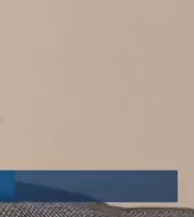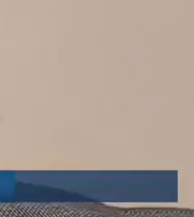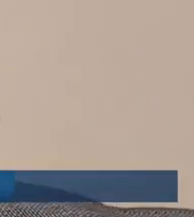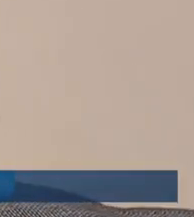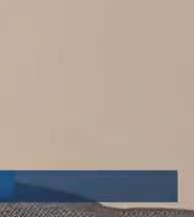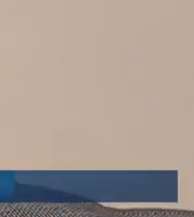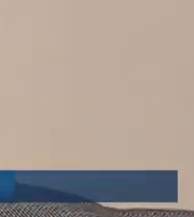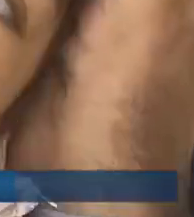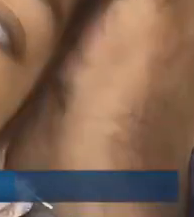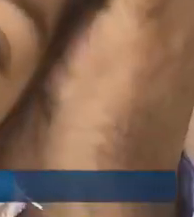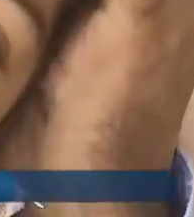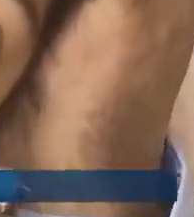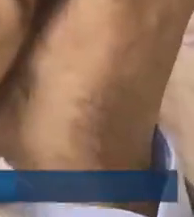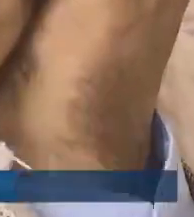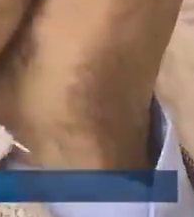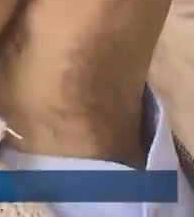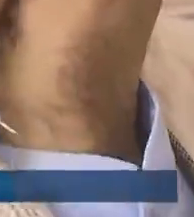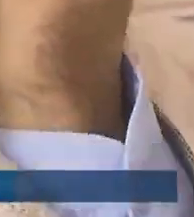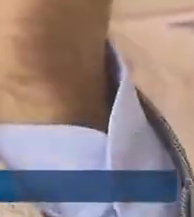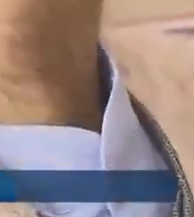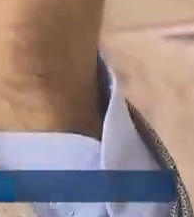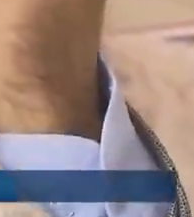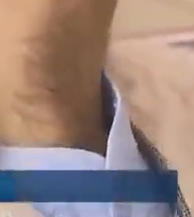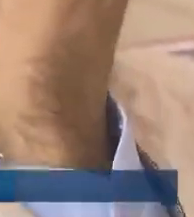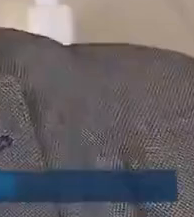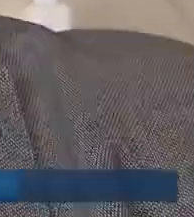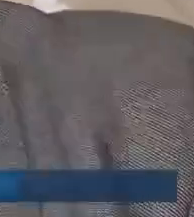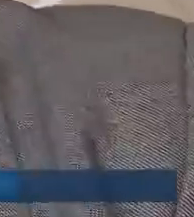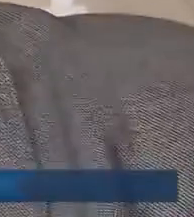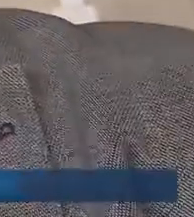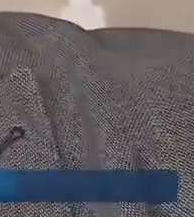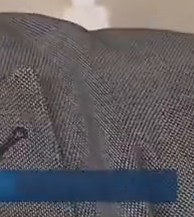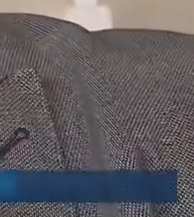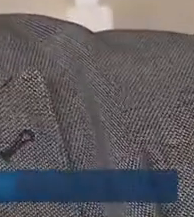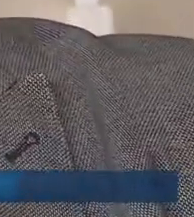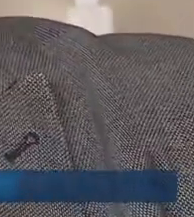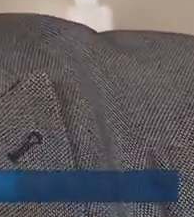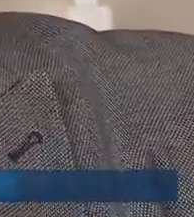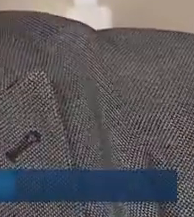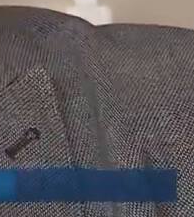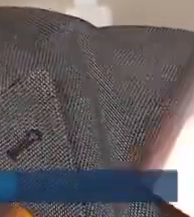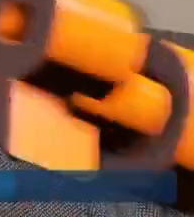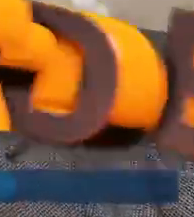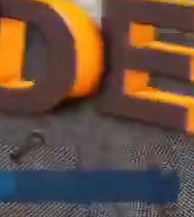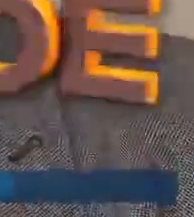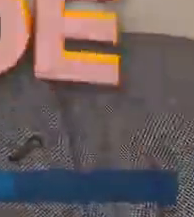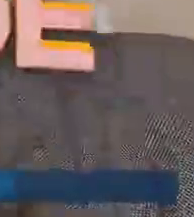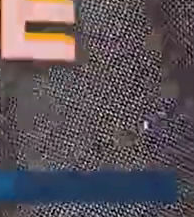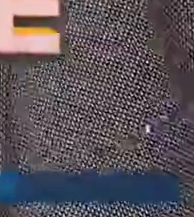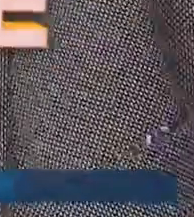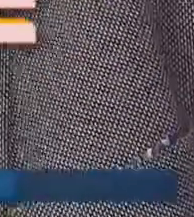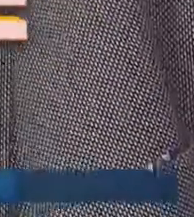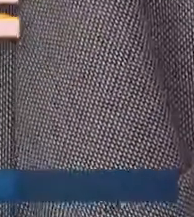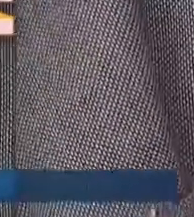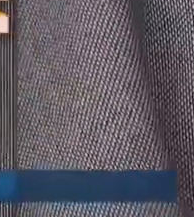Evi, eşi, 5 çocuğu var ama kimliği yok. Tam 51 yıldır görünmez adam gibi yaşıyor. Birazdan...